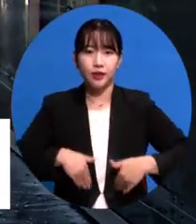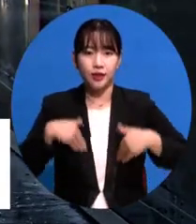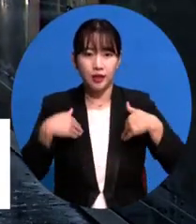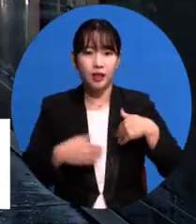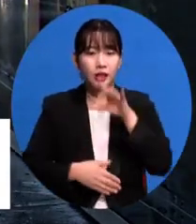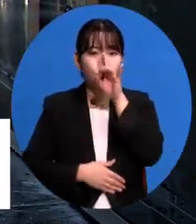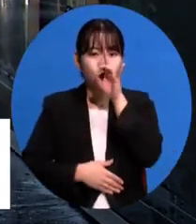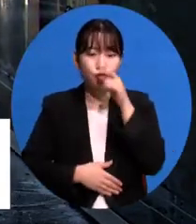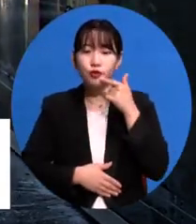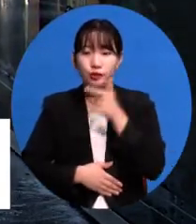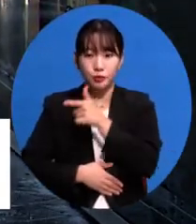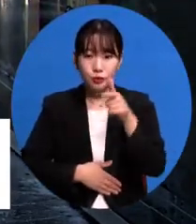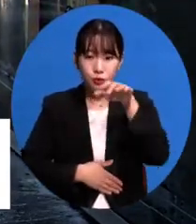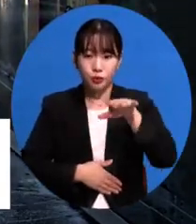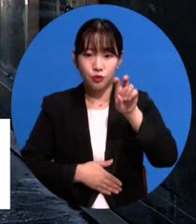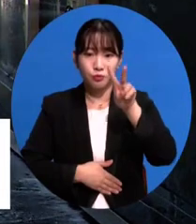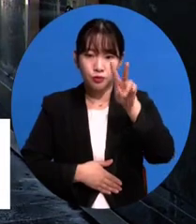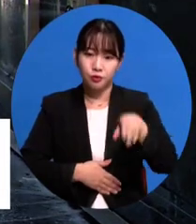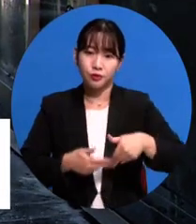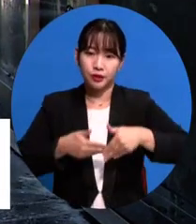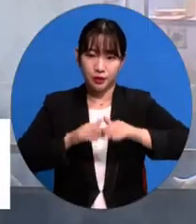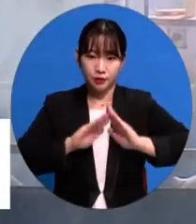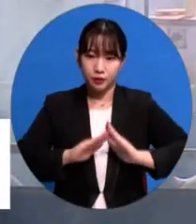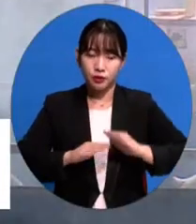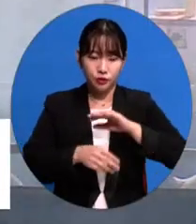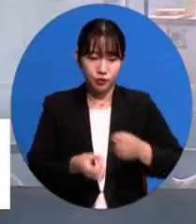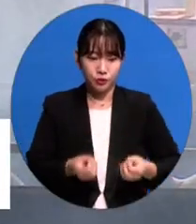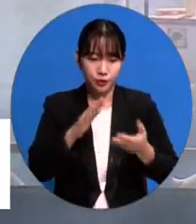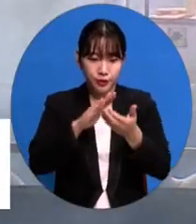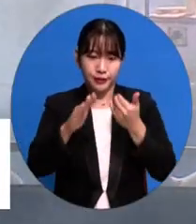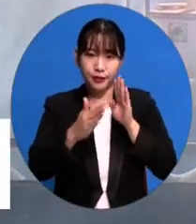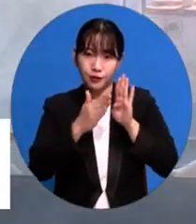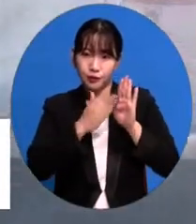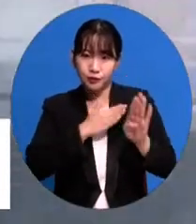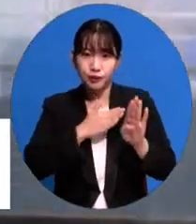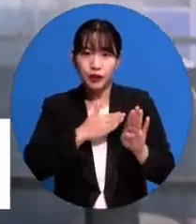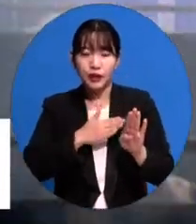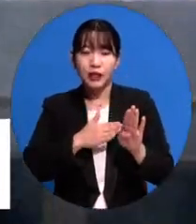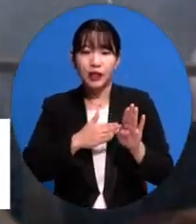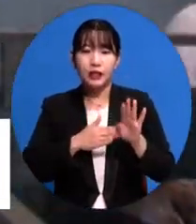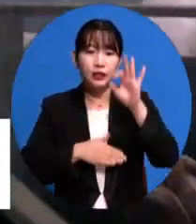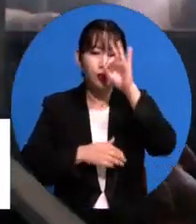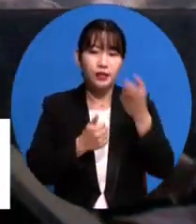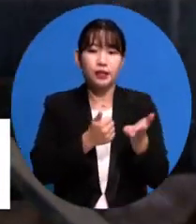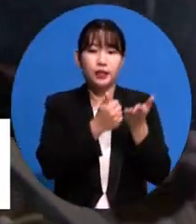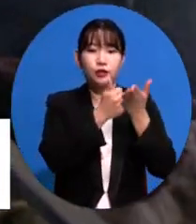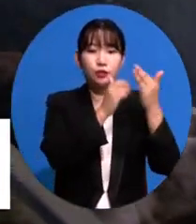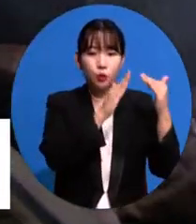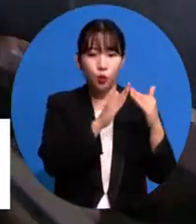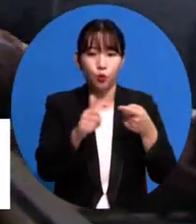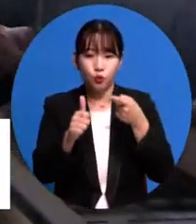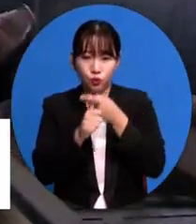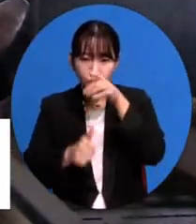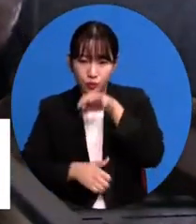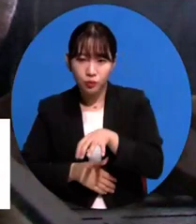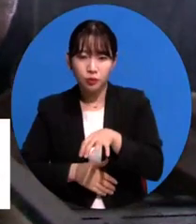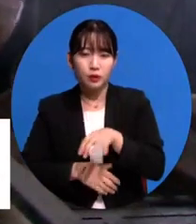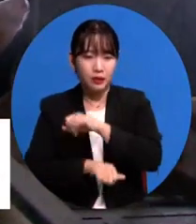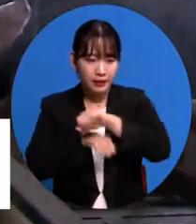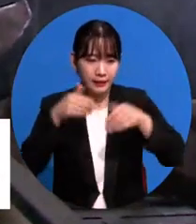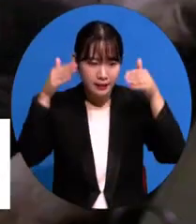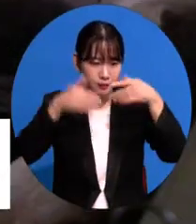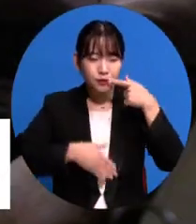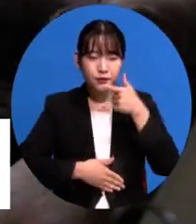거점 소독시설 22곳을 설치하고 추석 연휴 전후에는 양돈 농장과 도축장 등 축산시설을